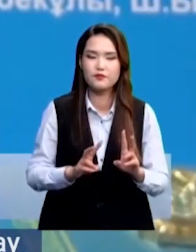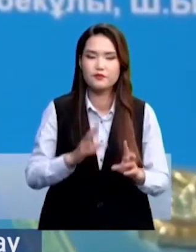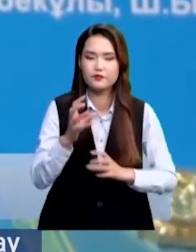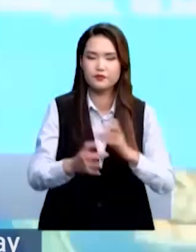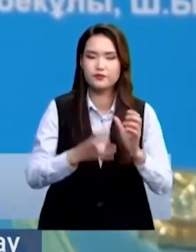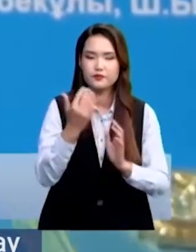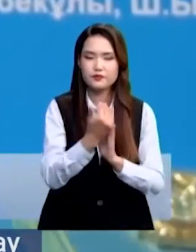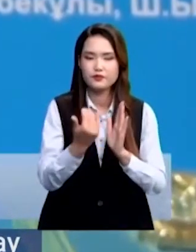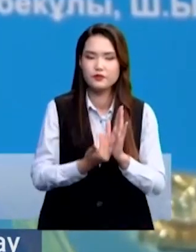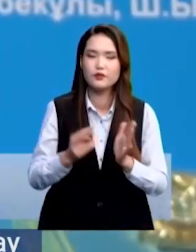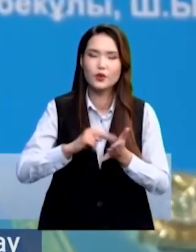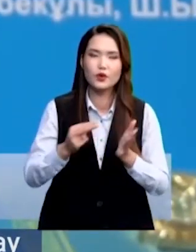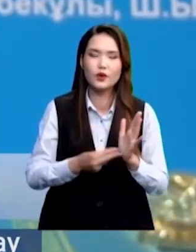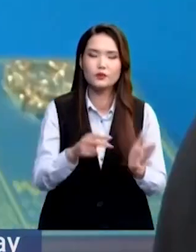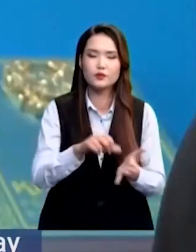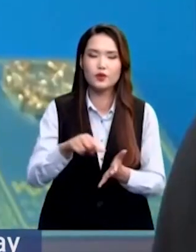ориентированности в плане